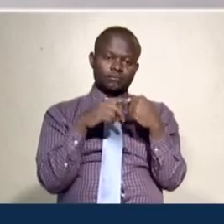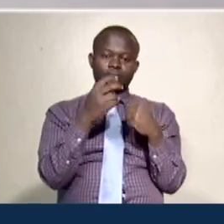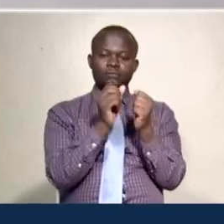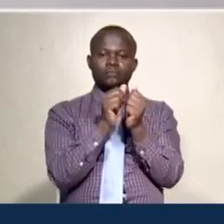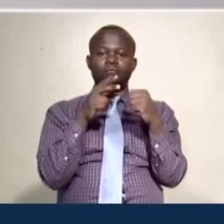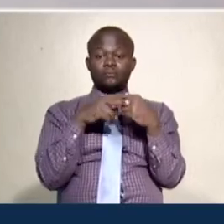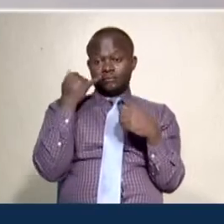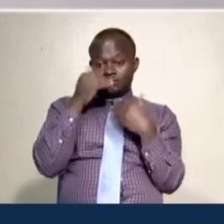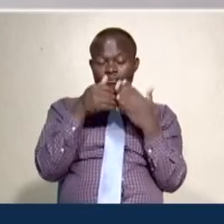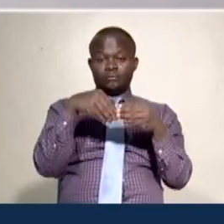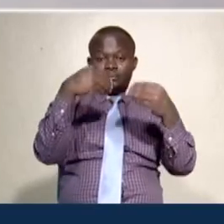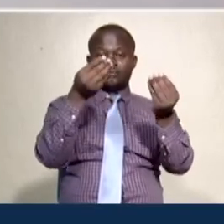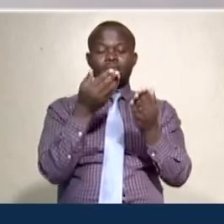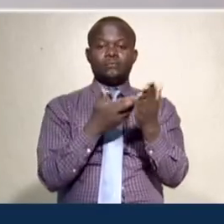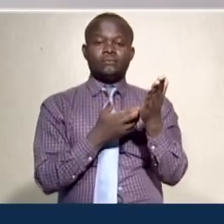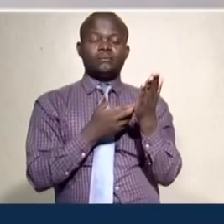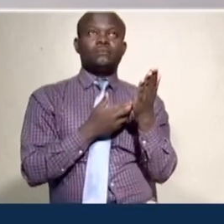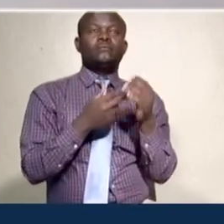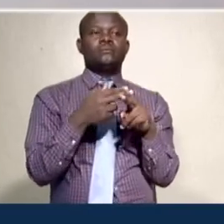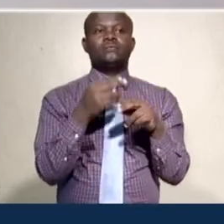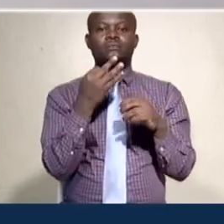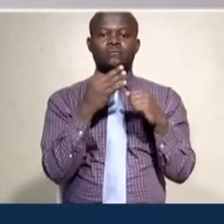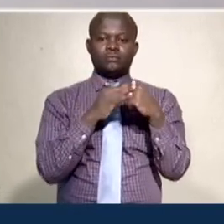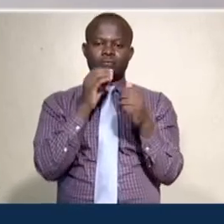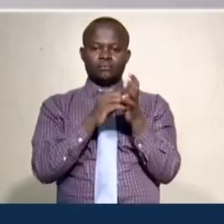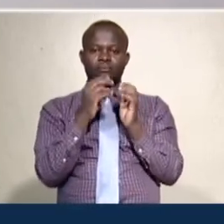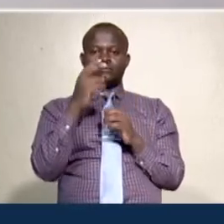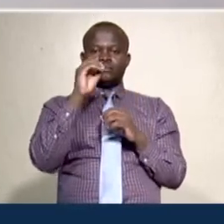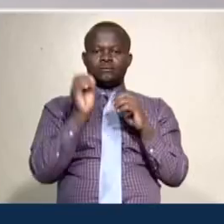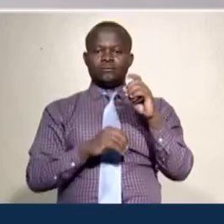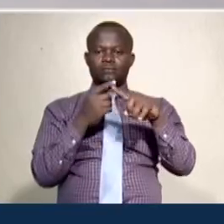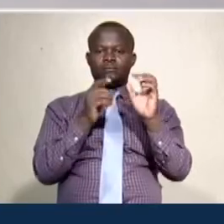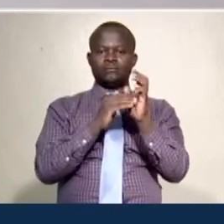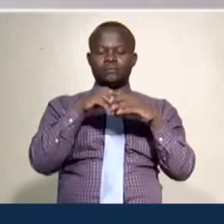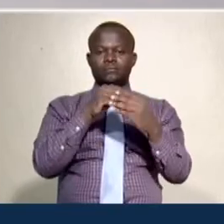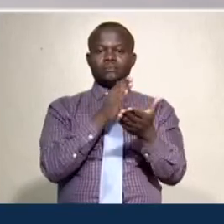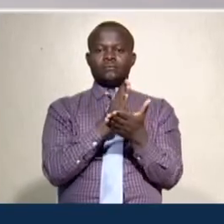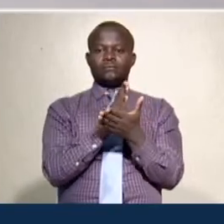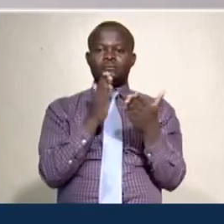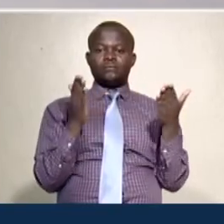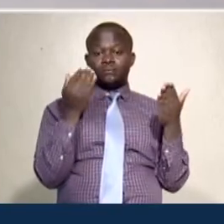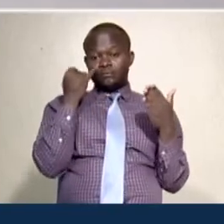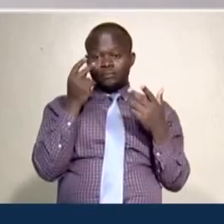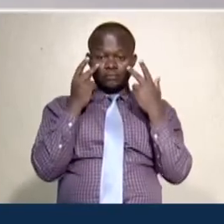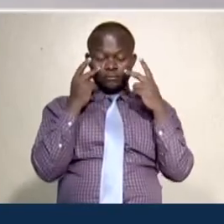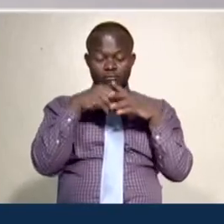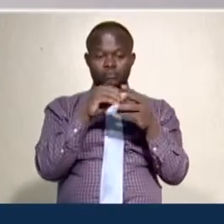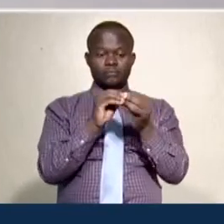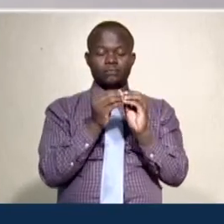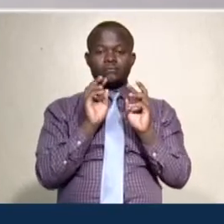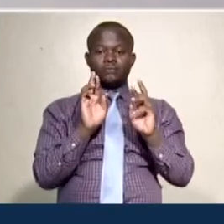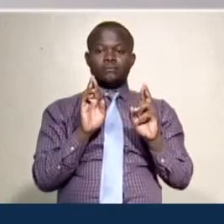ariyo tukiripotingaho ya 38 n'ibice 2% ariko mu by'ukuri nitubona imibare turizera